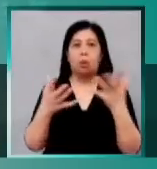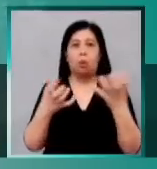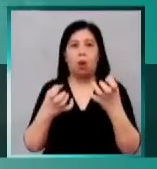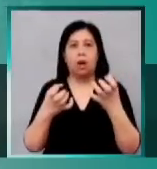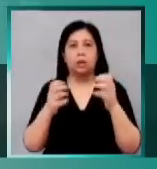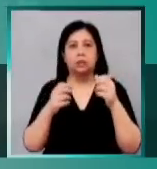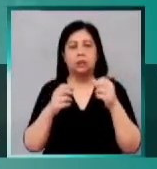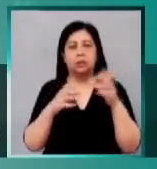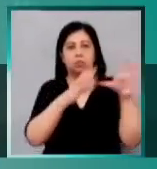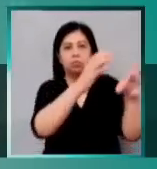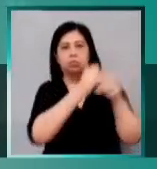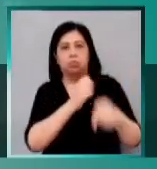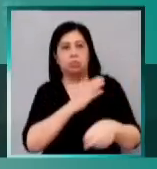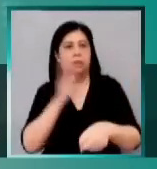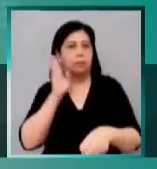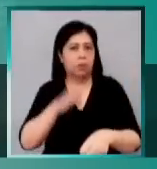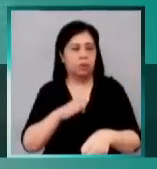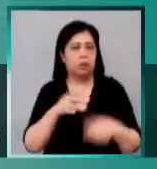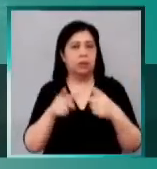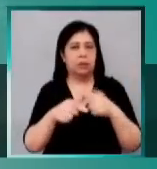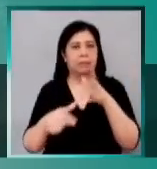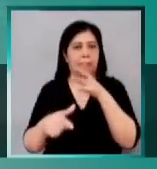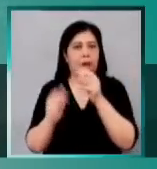kapatid ko, ando doon din yung nanay ko para